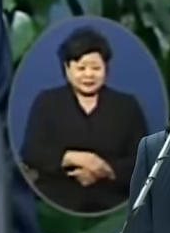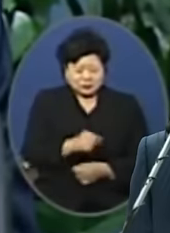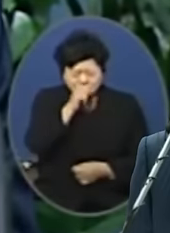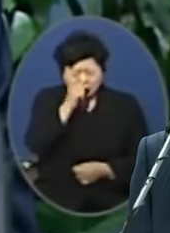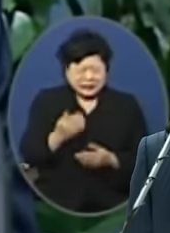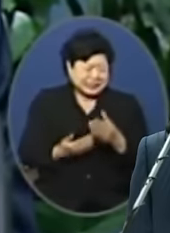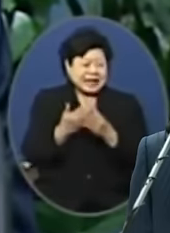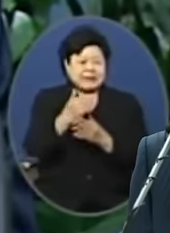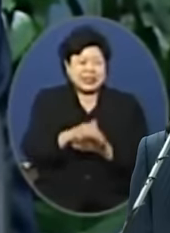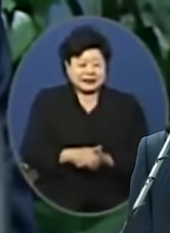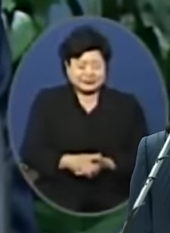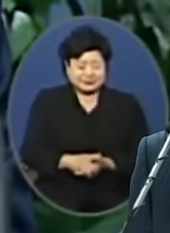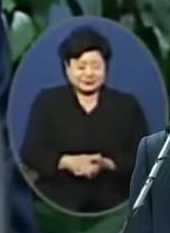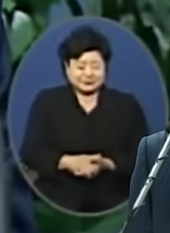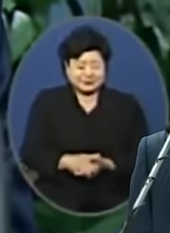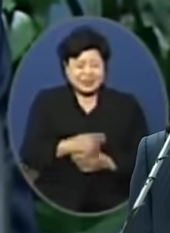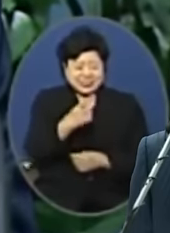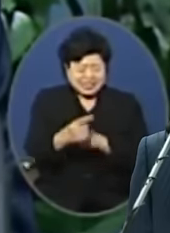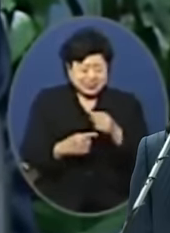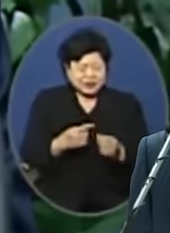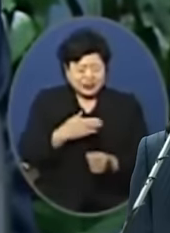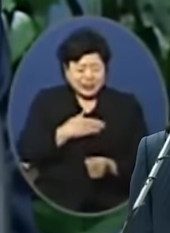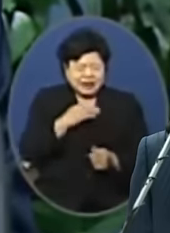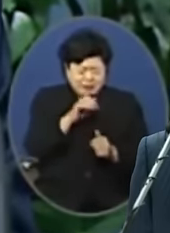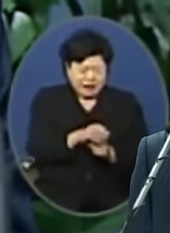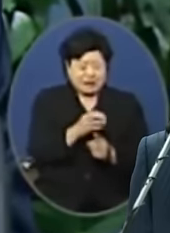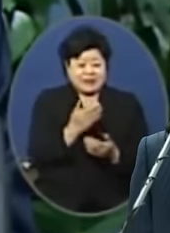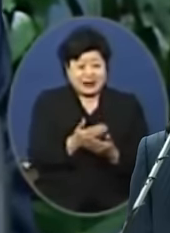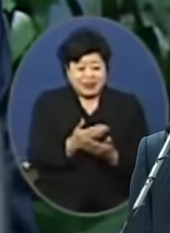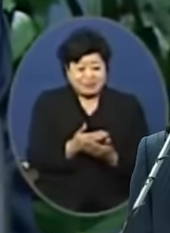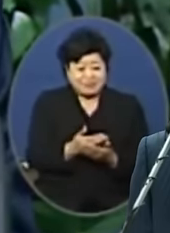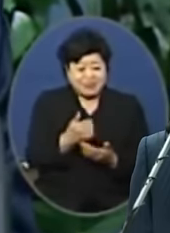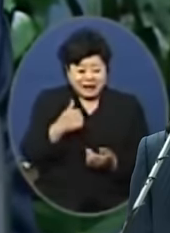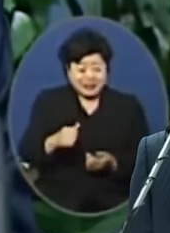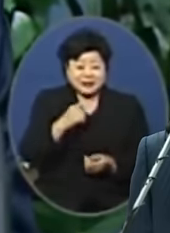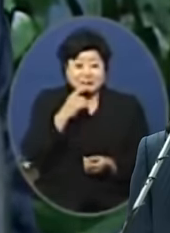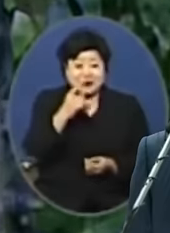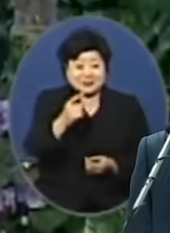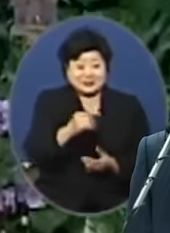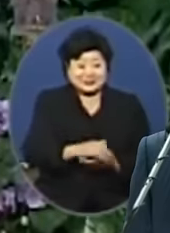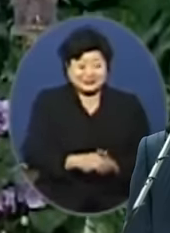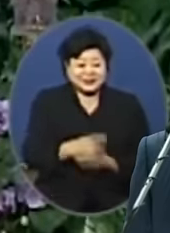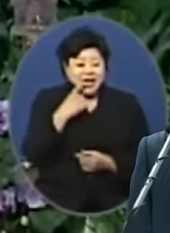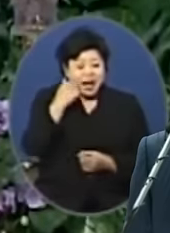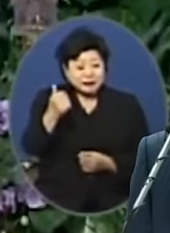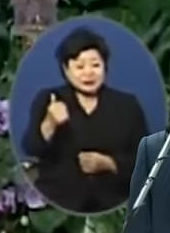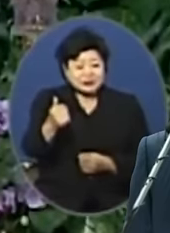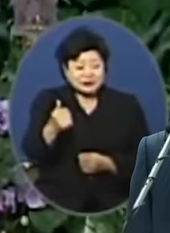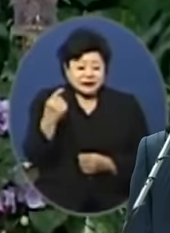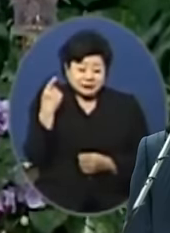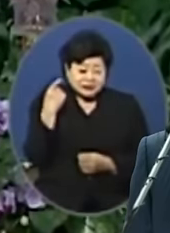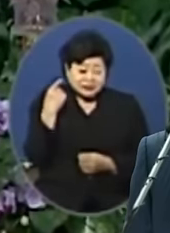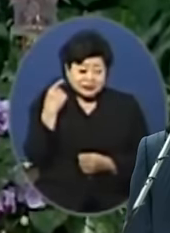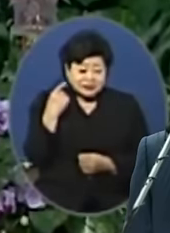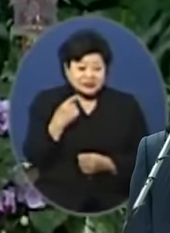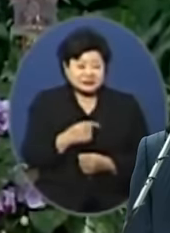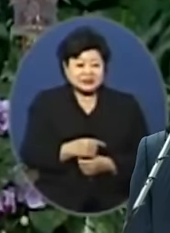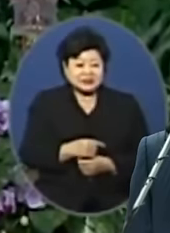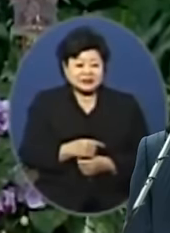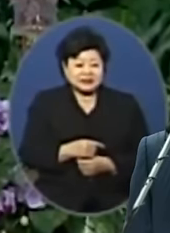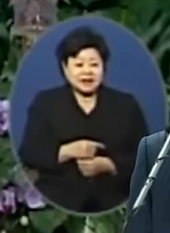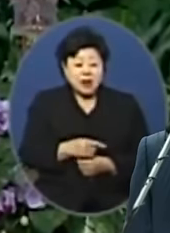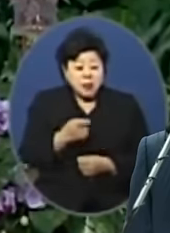좋은 일이 납니다. 1년을 나에게 맡겨주십시오. 그래 아버지가 가만히 듣더니만